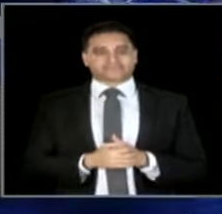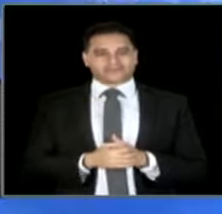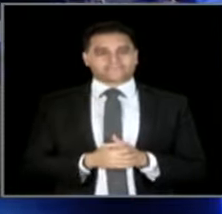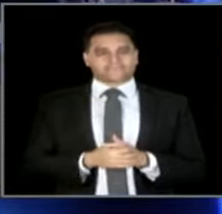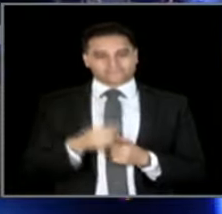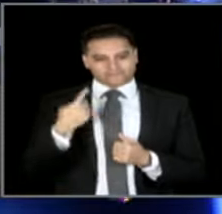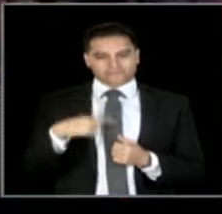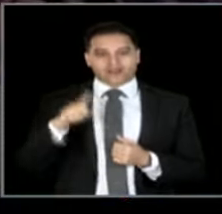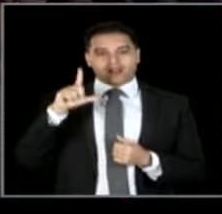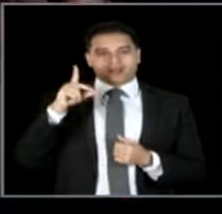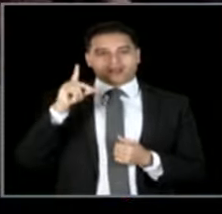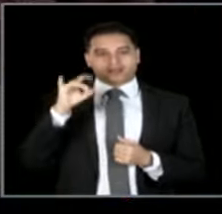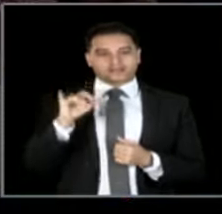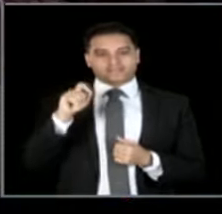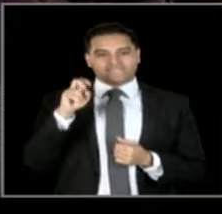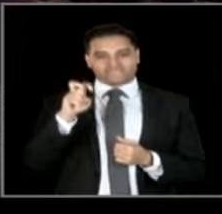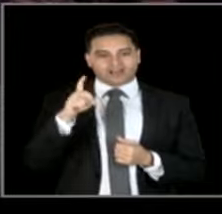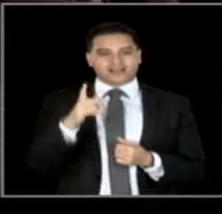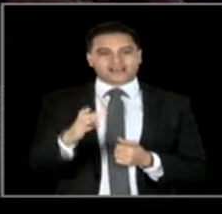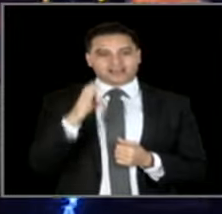كلمات منصور الشادي